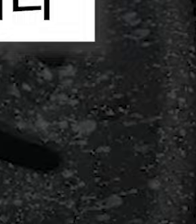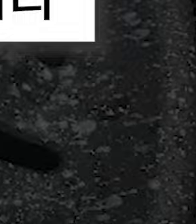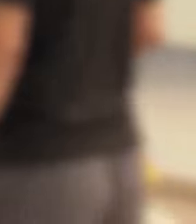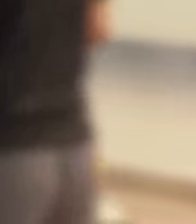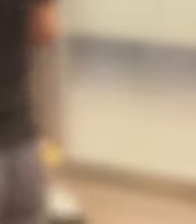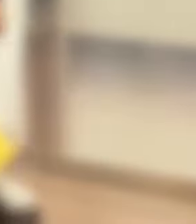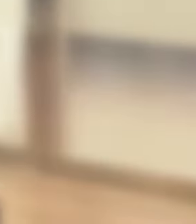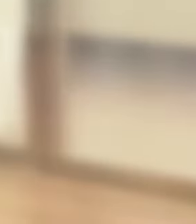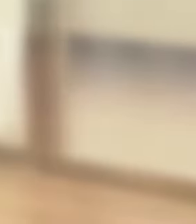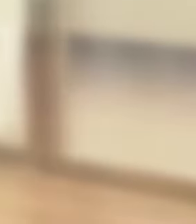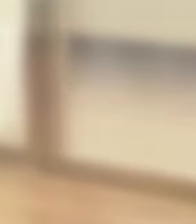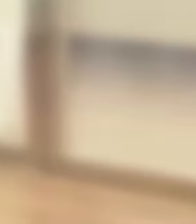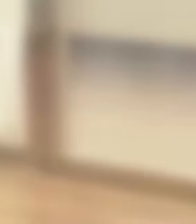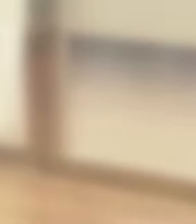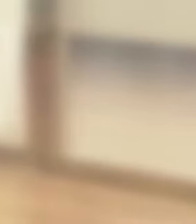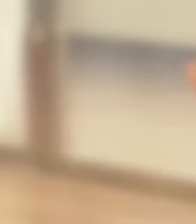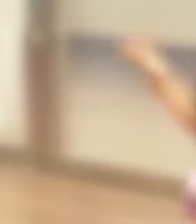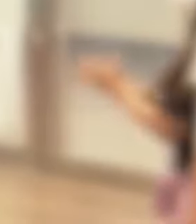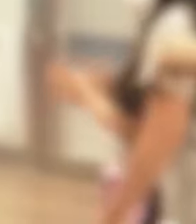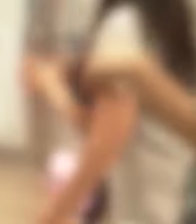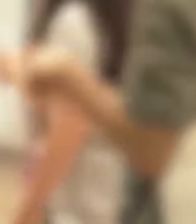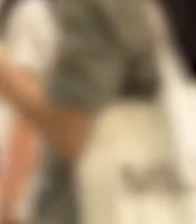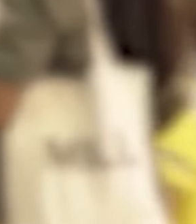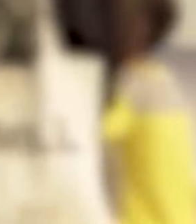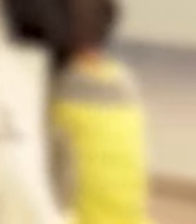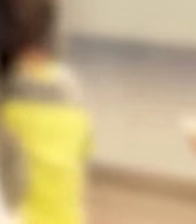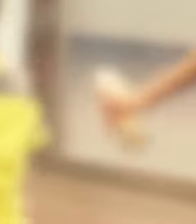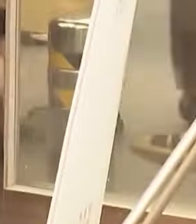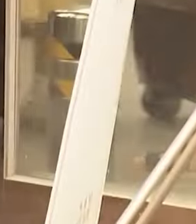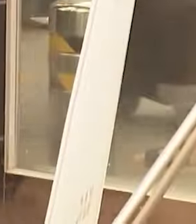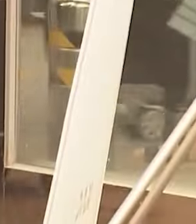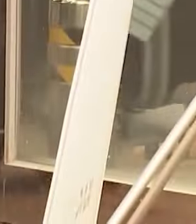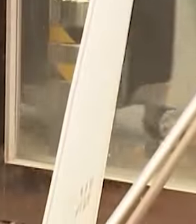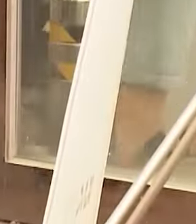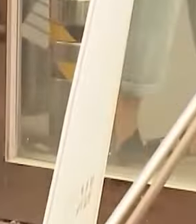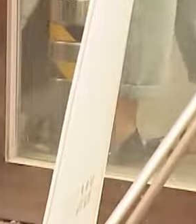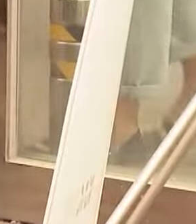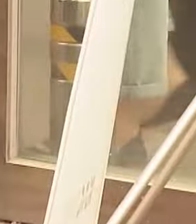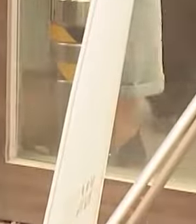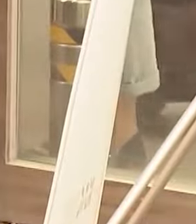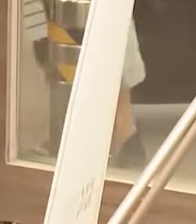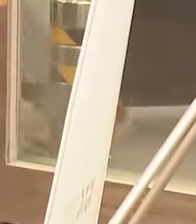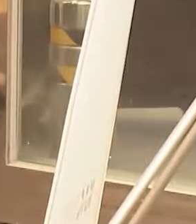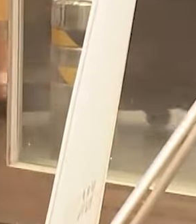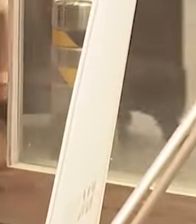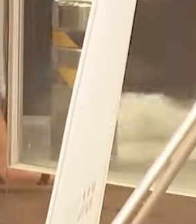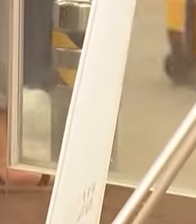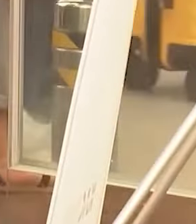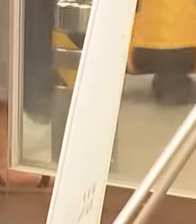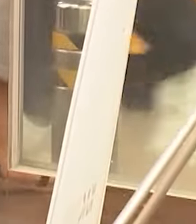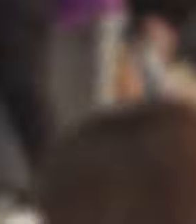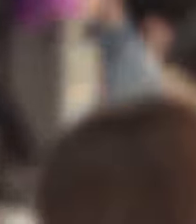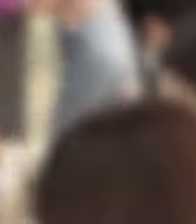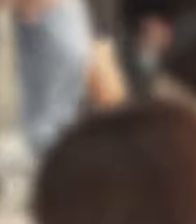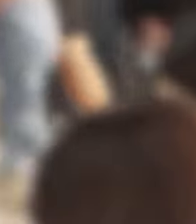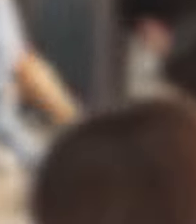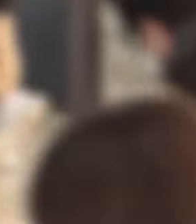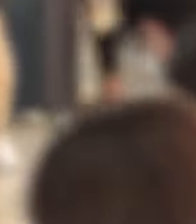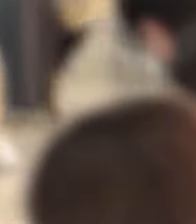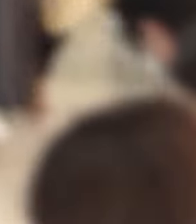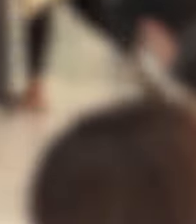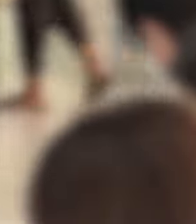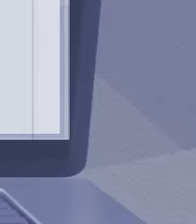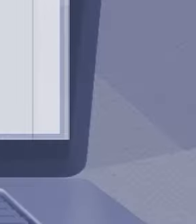나왔습니다. 선량한 상인들이 피해를 보는 등 제주 관광 여건을 악화시키지 않으려면 보다 논란의 심각성을 직시해야